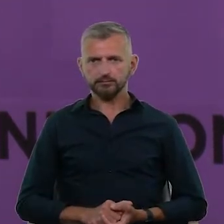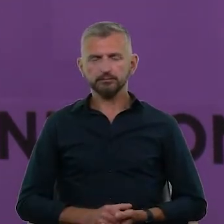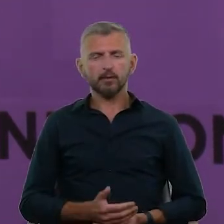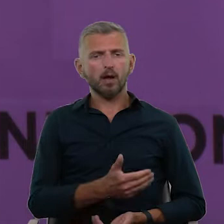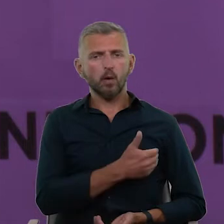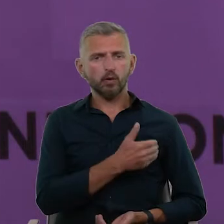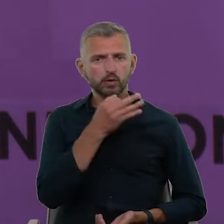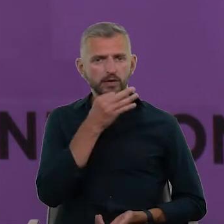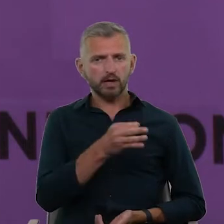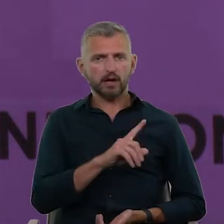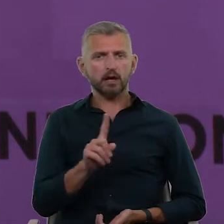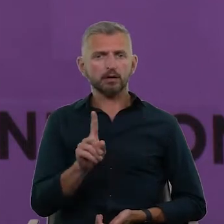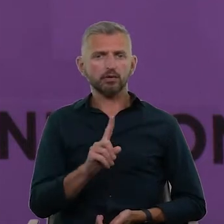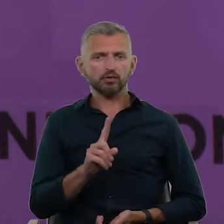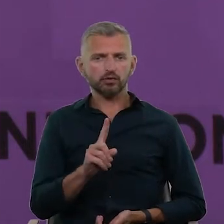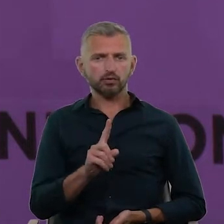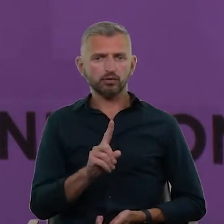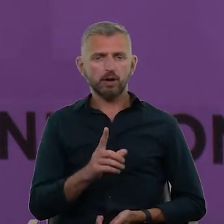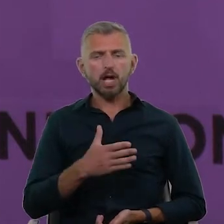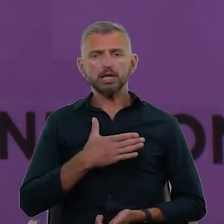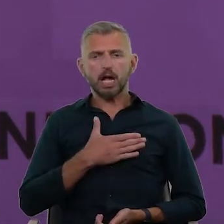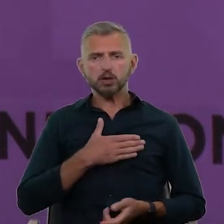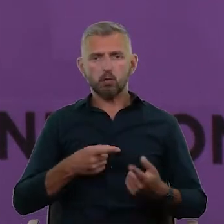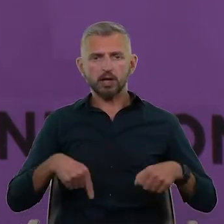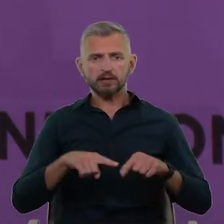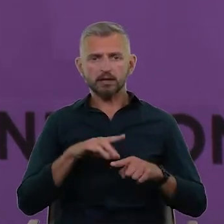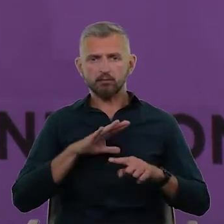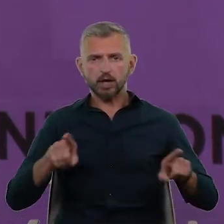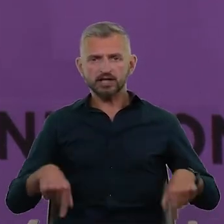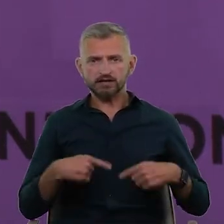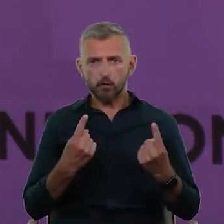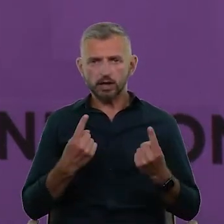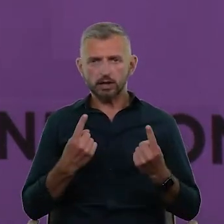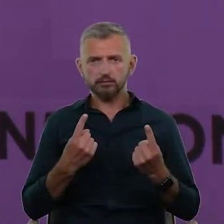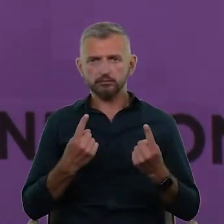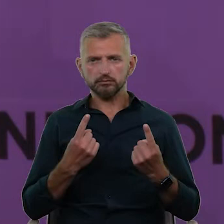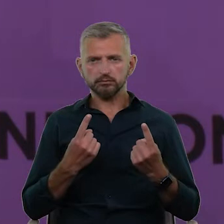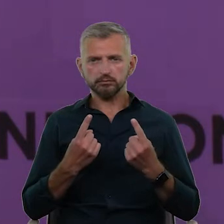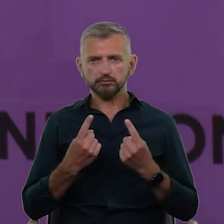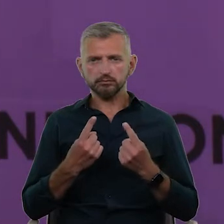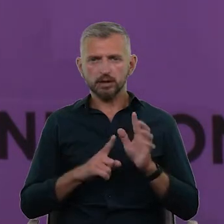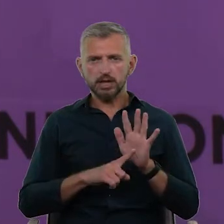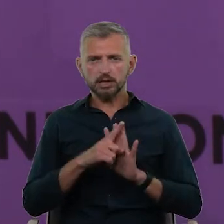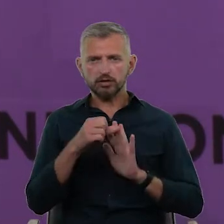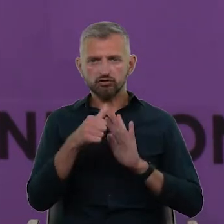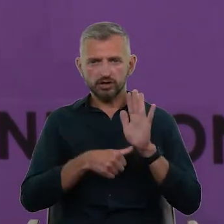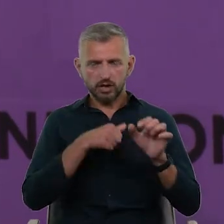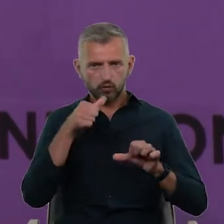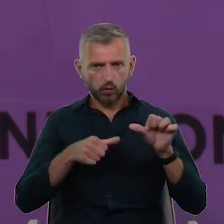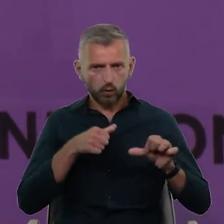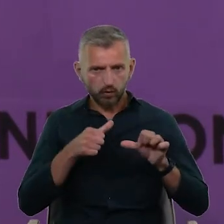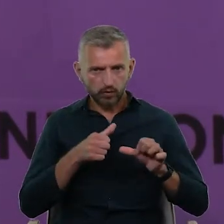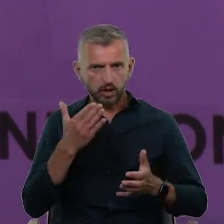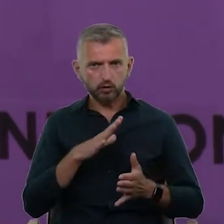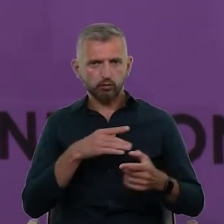Хочу сказати, що наша організація була створена з 16-го року, щоб